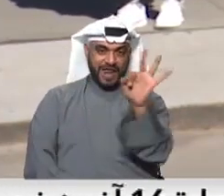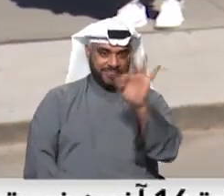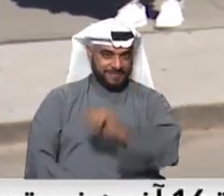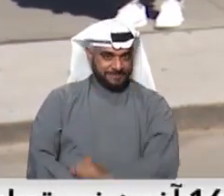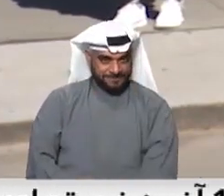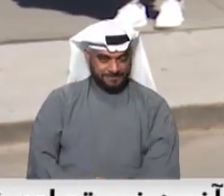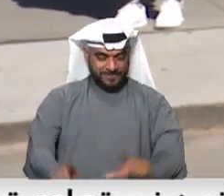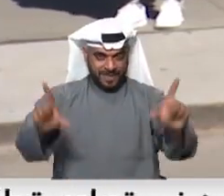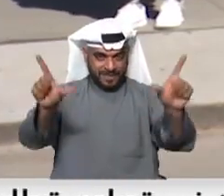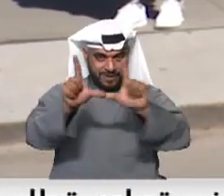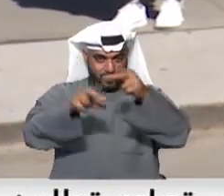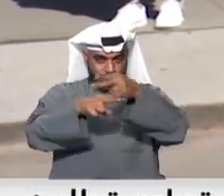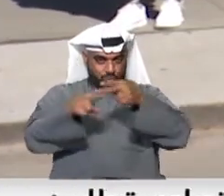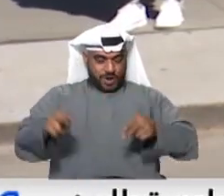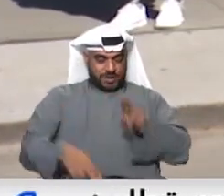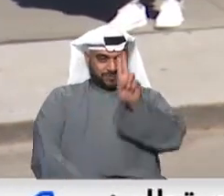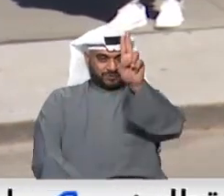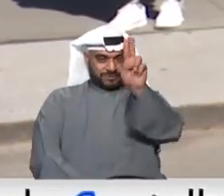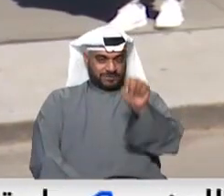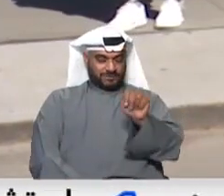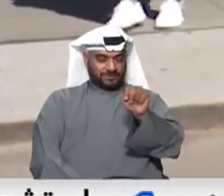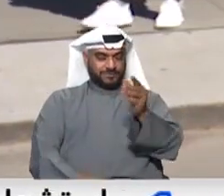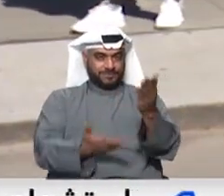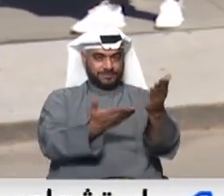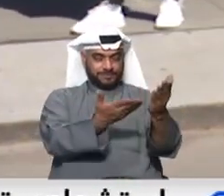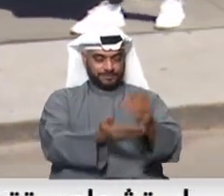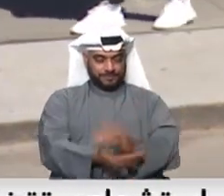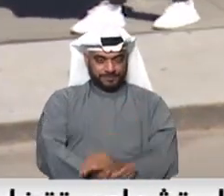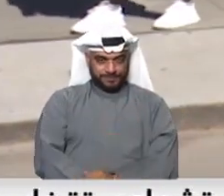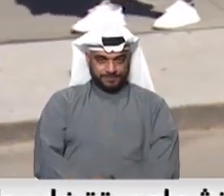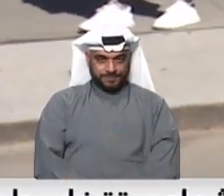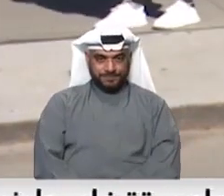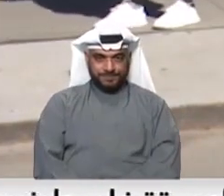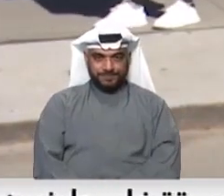من الامم المتحده اسامه عبد العزيز تلفزيون دوله الكويت